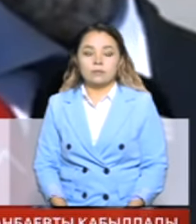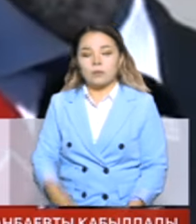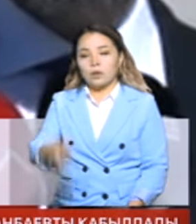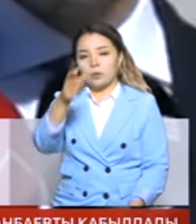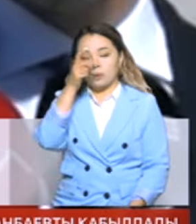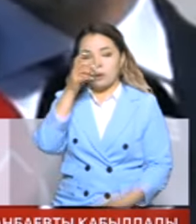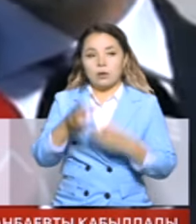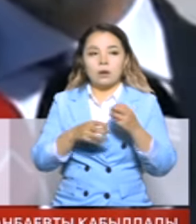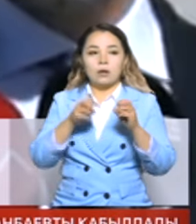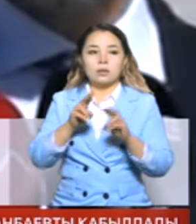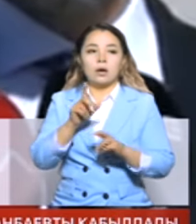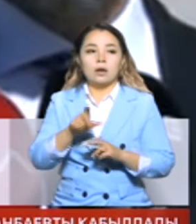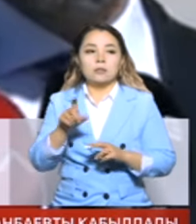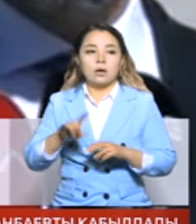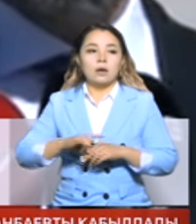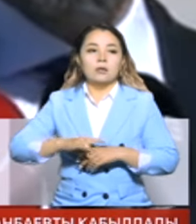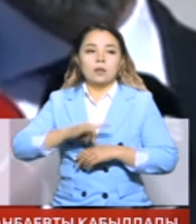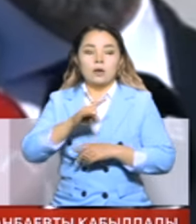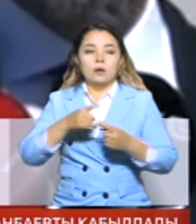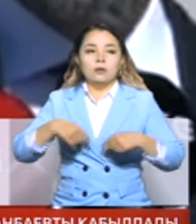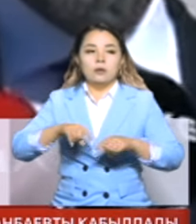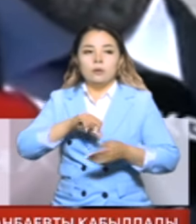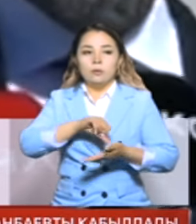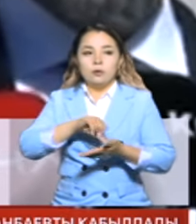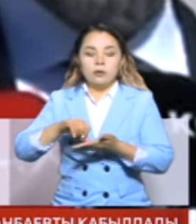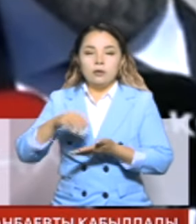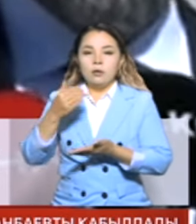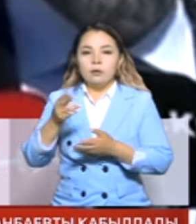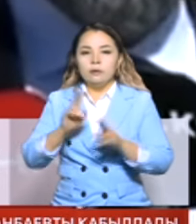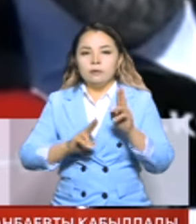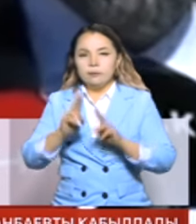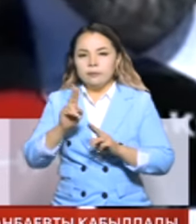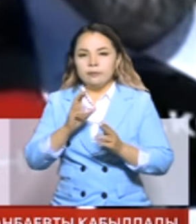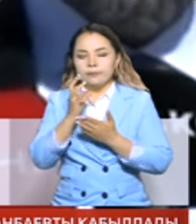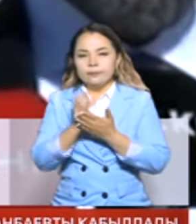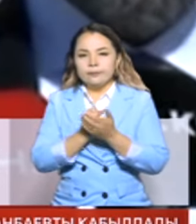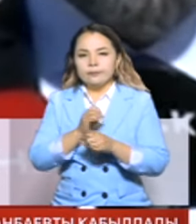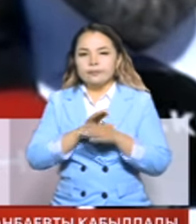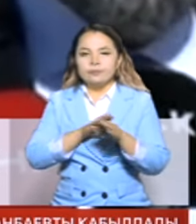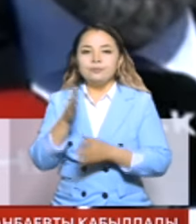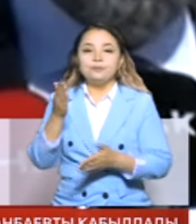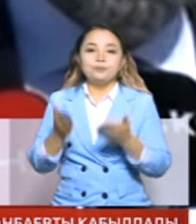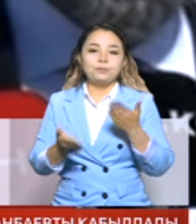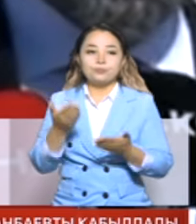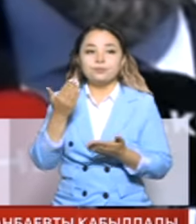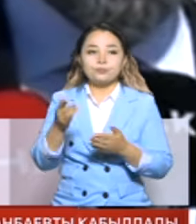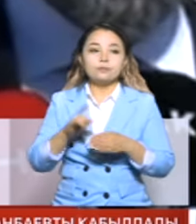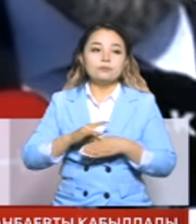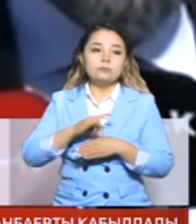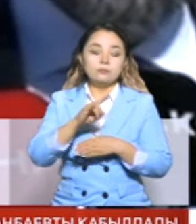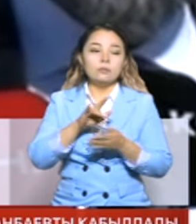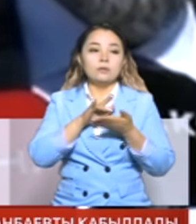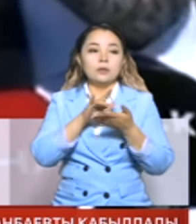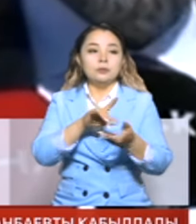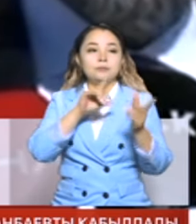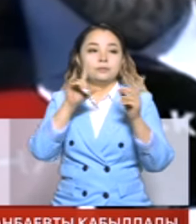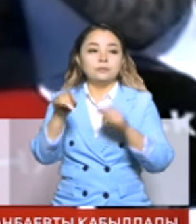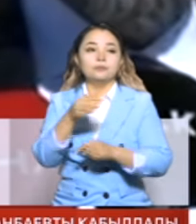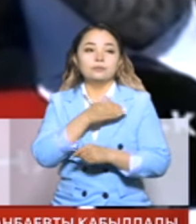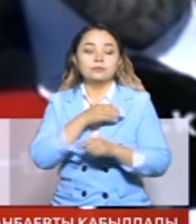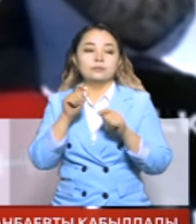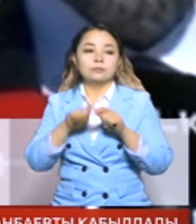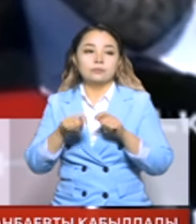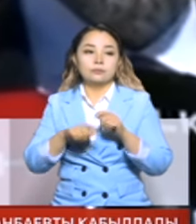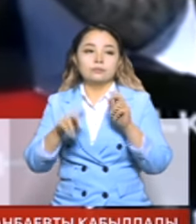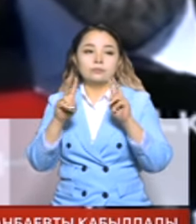Түркия халықаралық азаматтық авиация ұйымының мүшесі ретінде оның ережелерін сақтауы тиіс. Егер сіз ұшақпен саяхат жасағыңыз келсе,